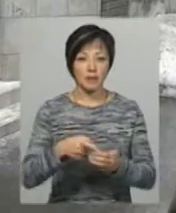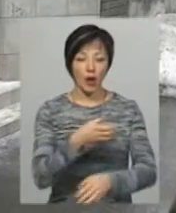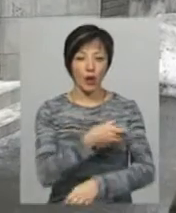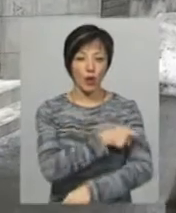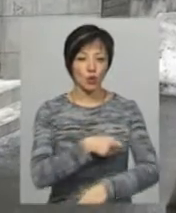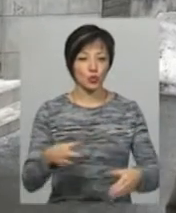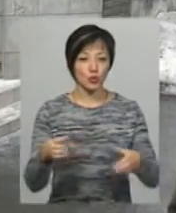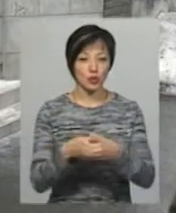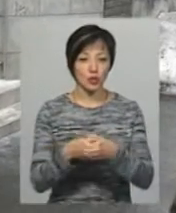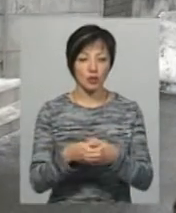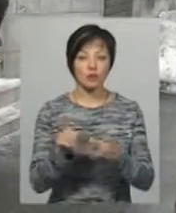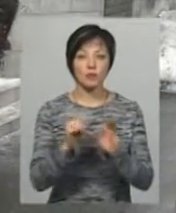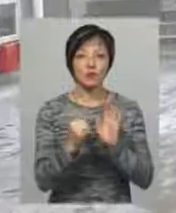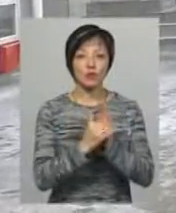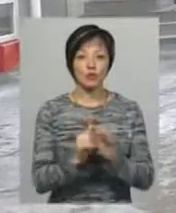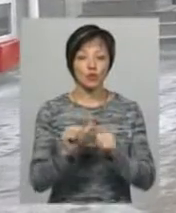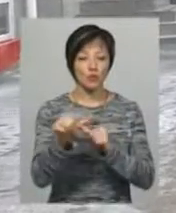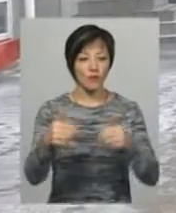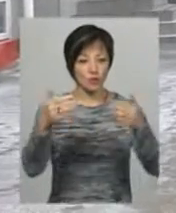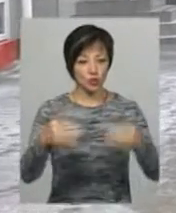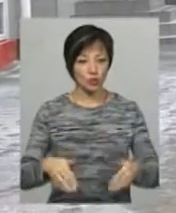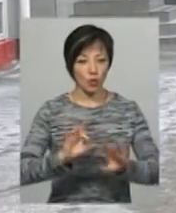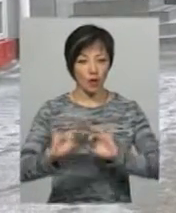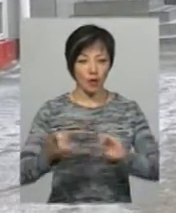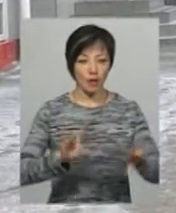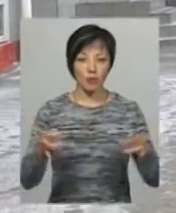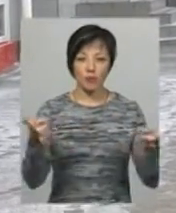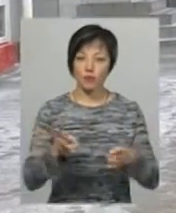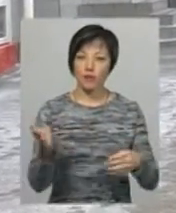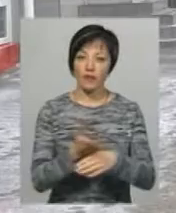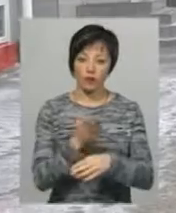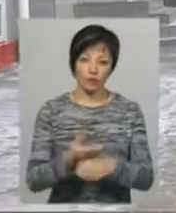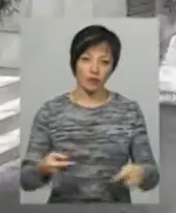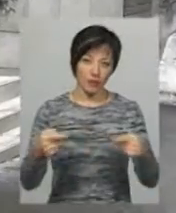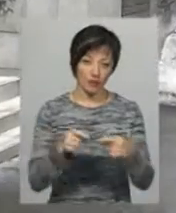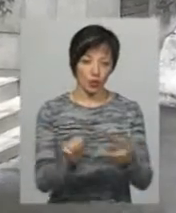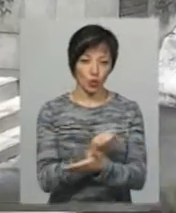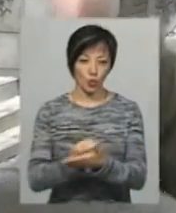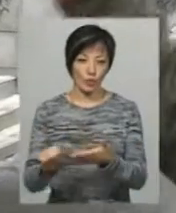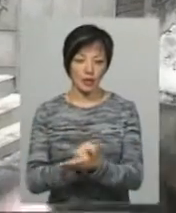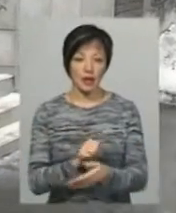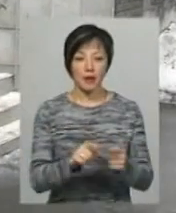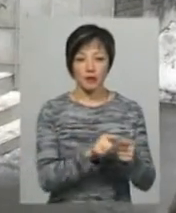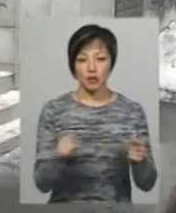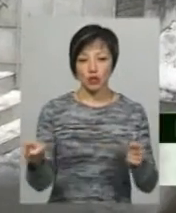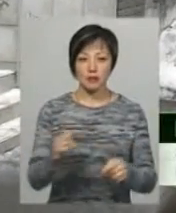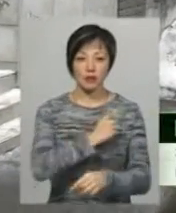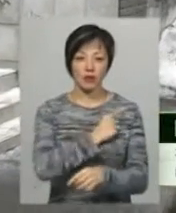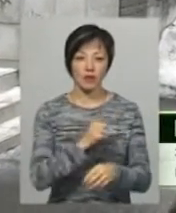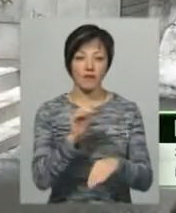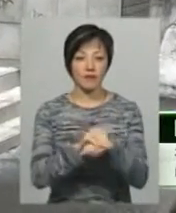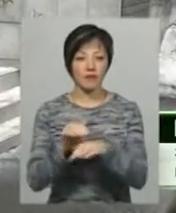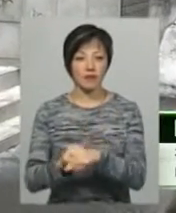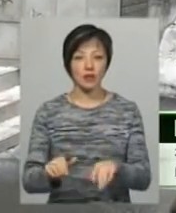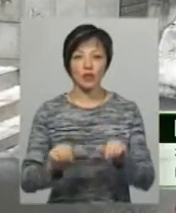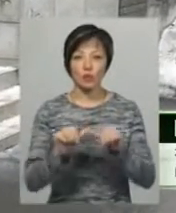Ігор Ломшаков, аби встановити зовнішню рекламу у місті, необхідно виготовити відповідні документи. Під час патрулювання виявили зовнішню рекламу